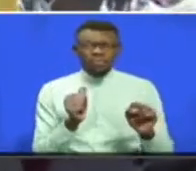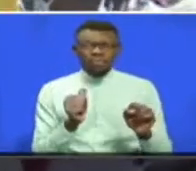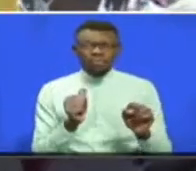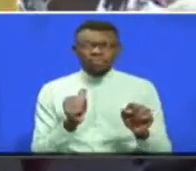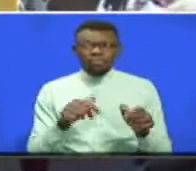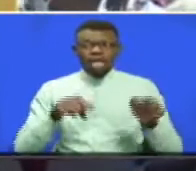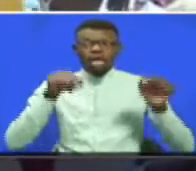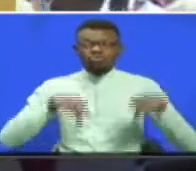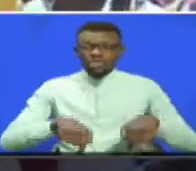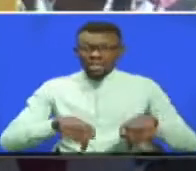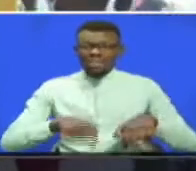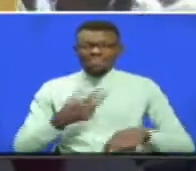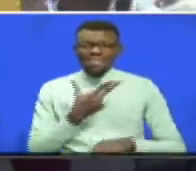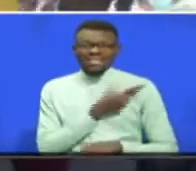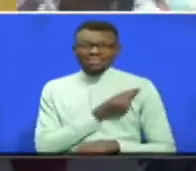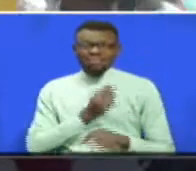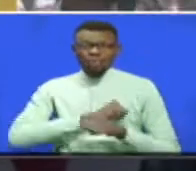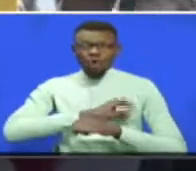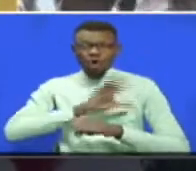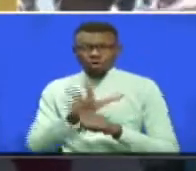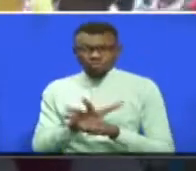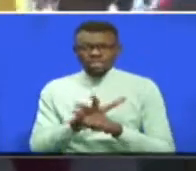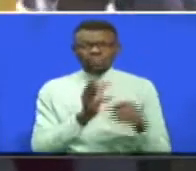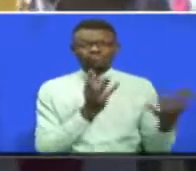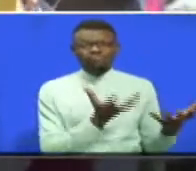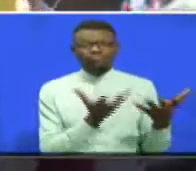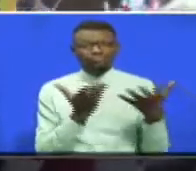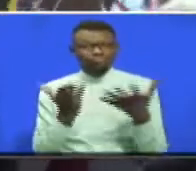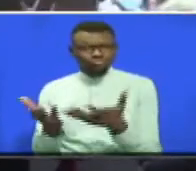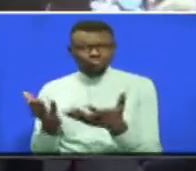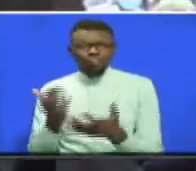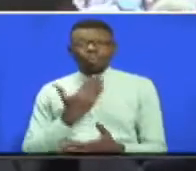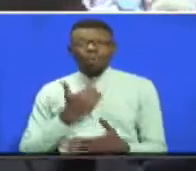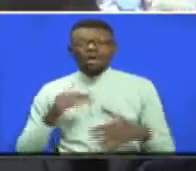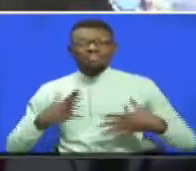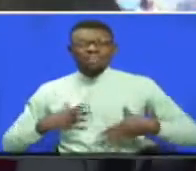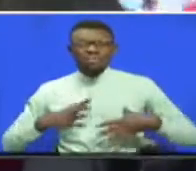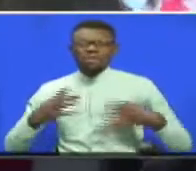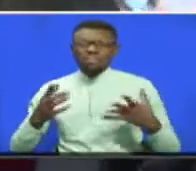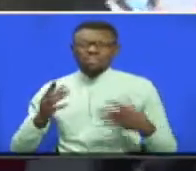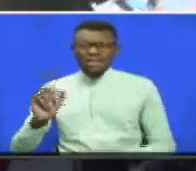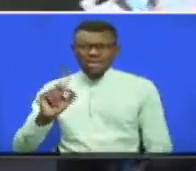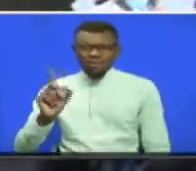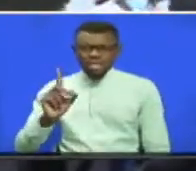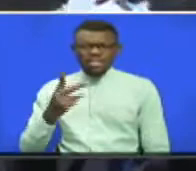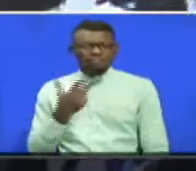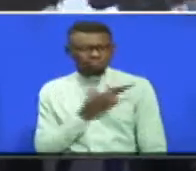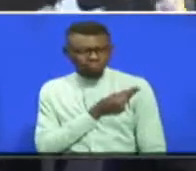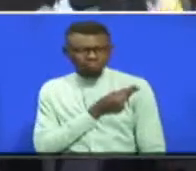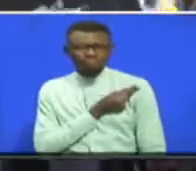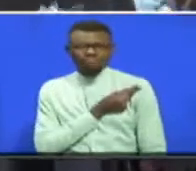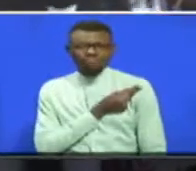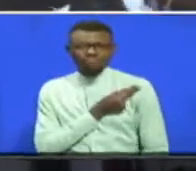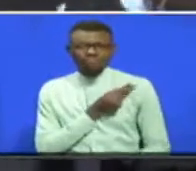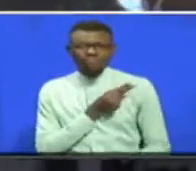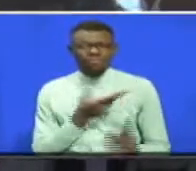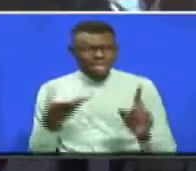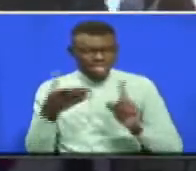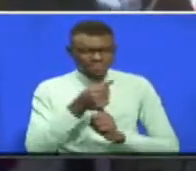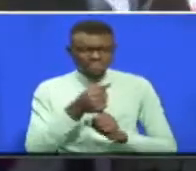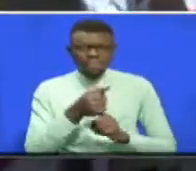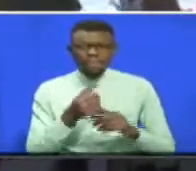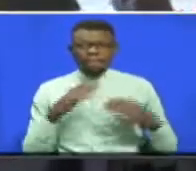ili tuweze kupatia Wakenya ama watu wa Nairobi nafasi ya kupata hii chanjo, haswa wale wako hapa